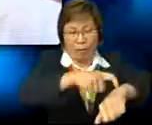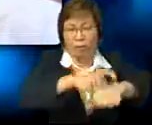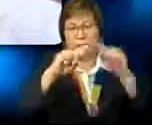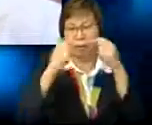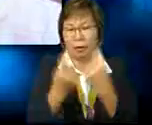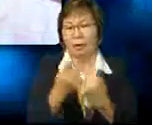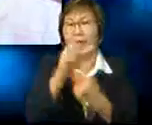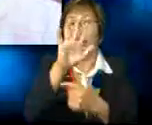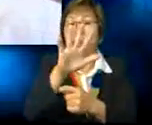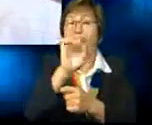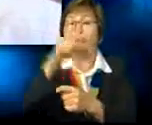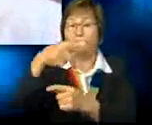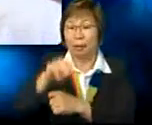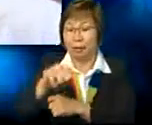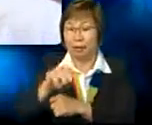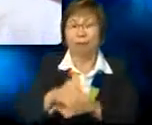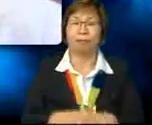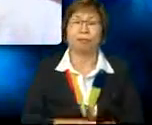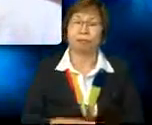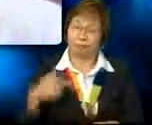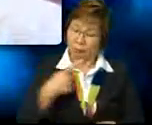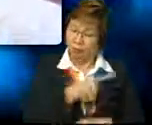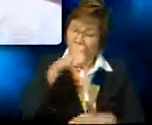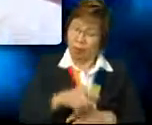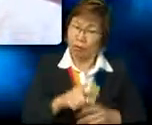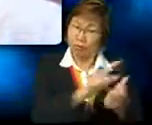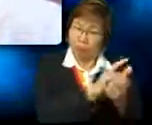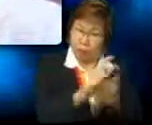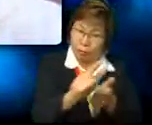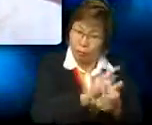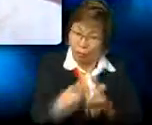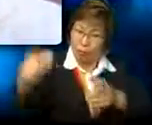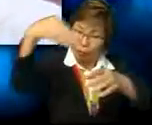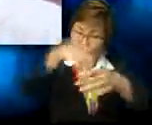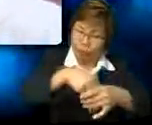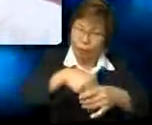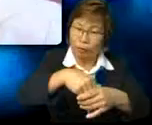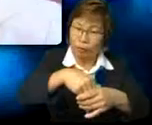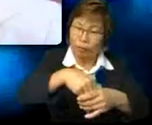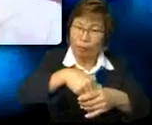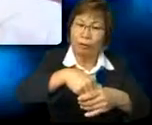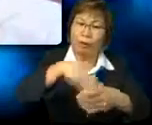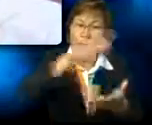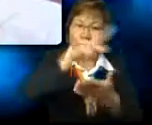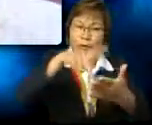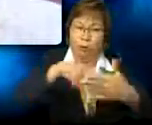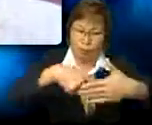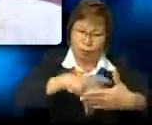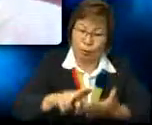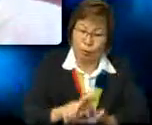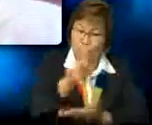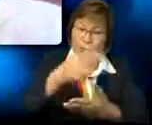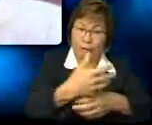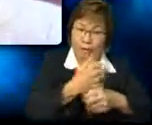iaitu SPM, di mana kita harus melayakkan diri untuk masuk ke pusat matrikulasi, ya, yang